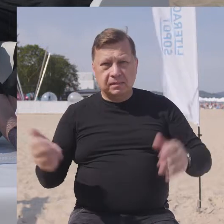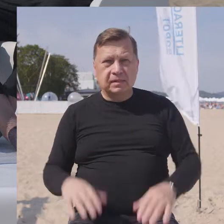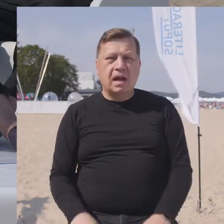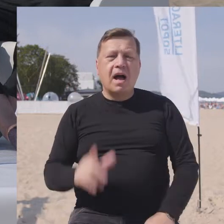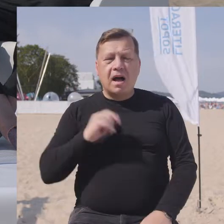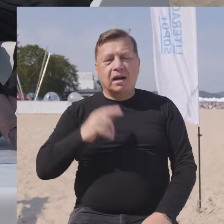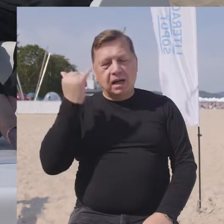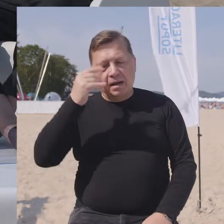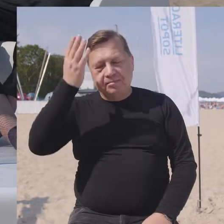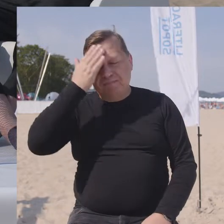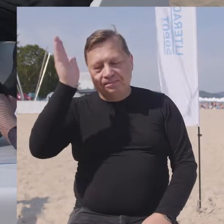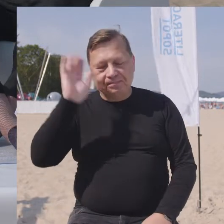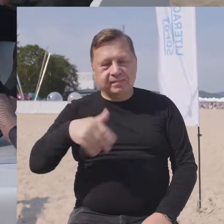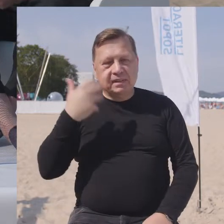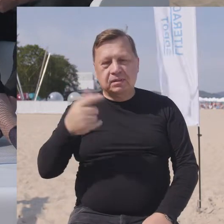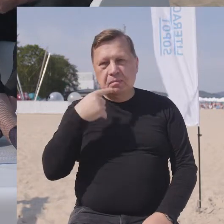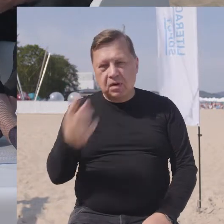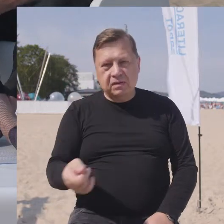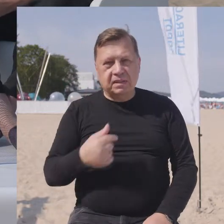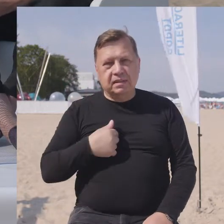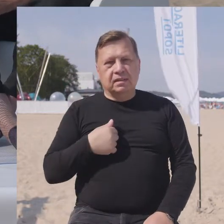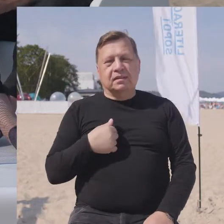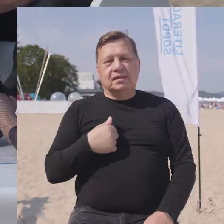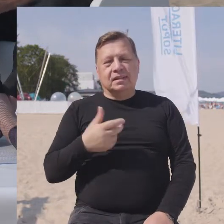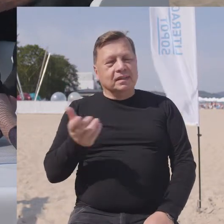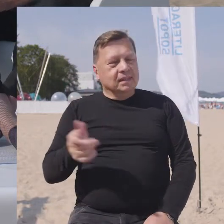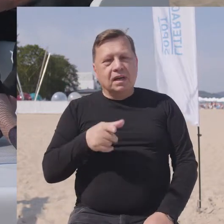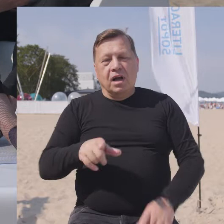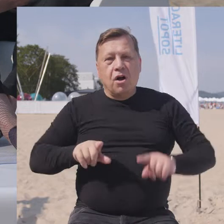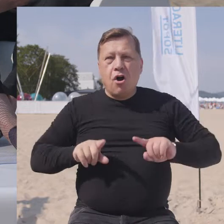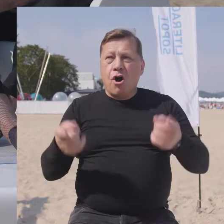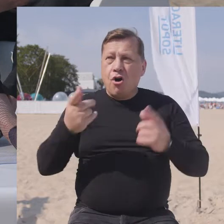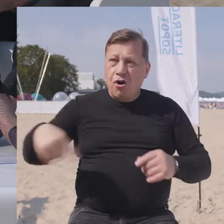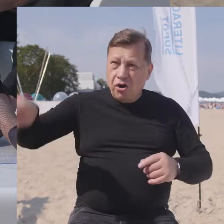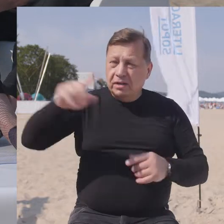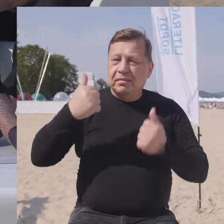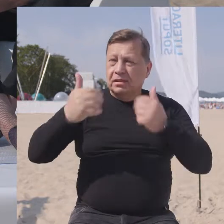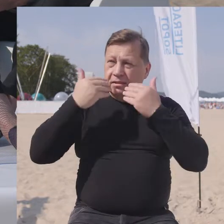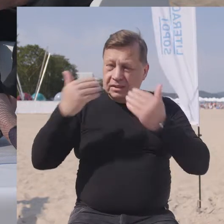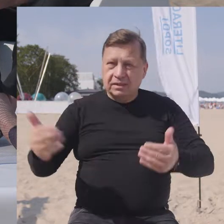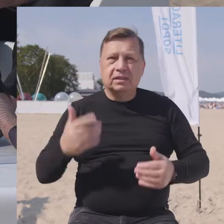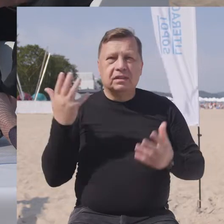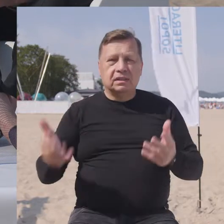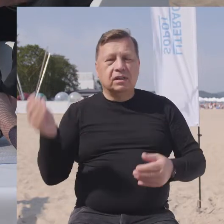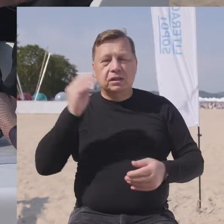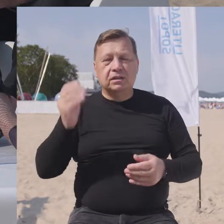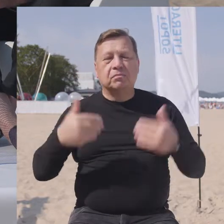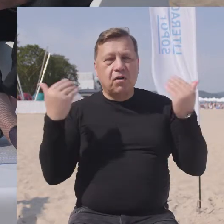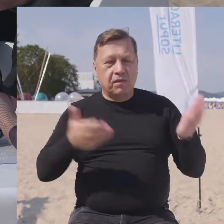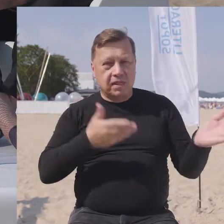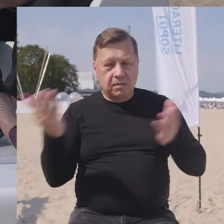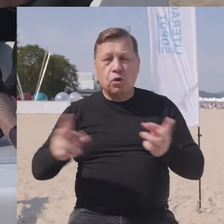tylko powiedzieć, że bardzo dziękując za to organizatorom, chciałbym jeszcze powitać tłumaczy na polski język